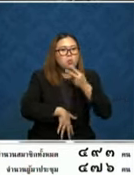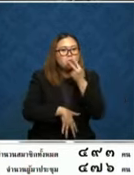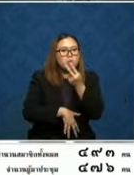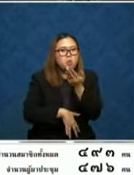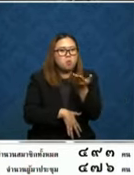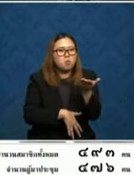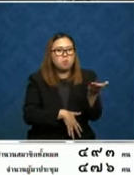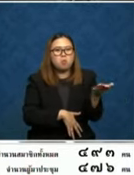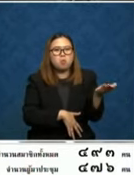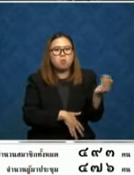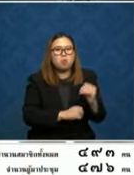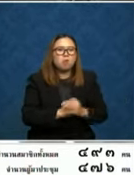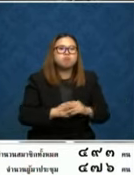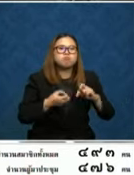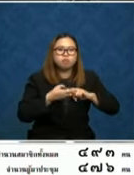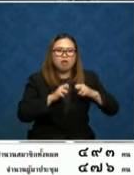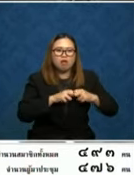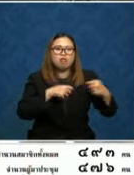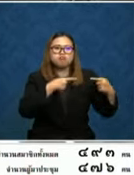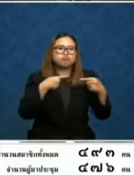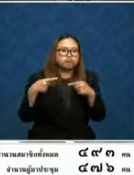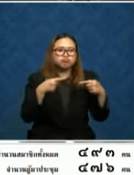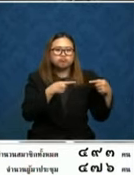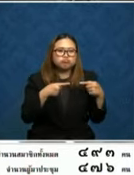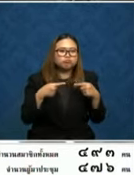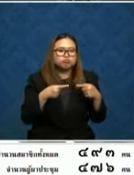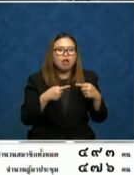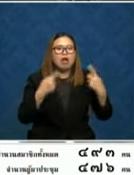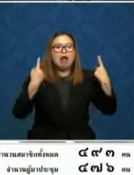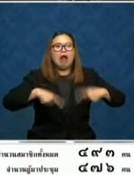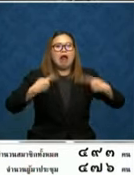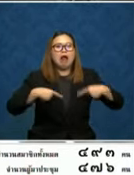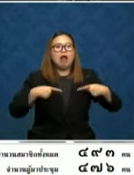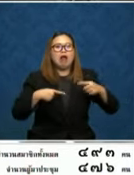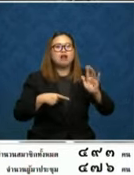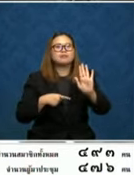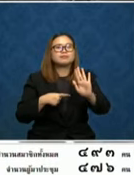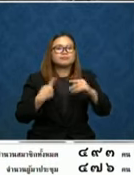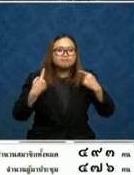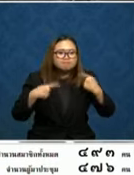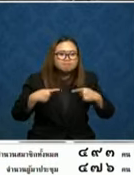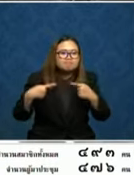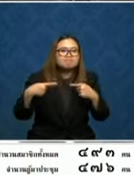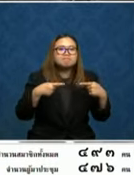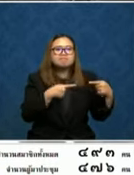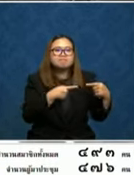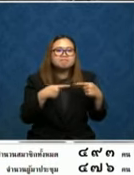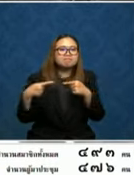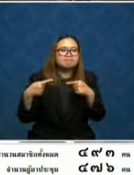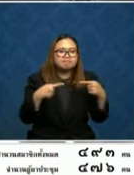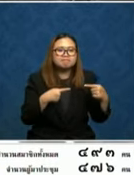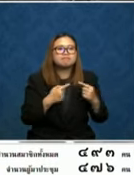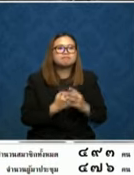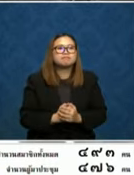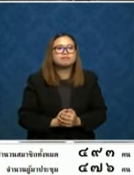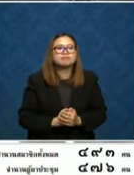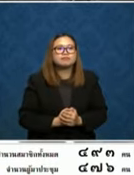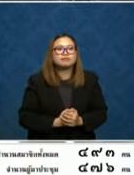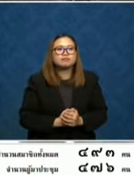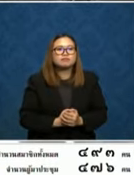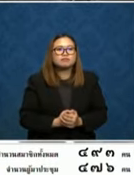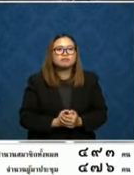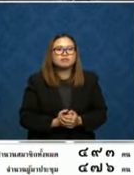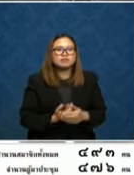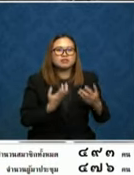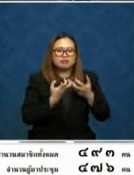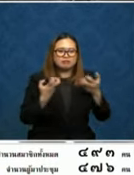ยังขัดแย้งกันนะครับอย่าบอกว่าทะเลาะเลยนะครับยังไม่จบก็มีในบางพื้นที่นะครับแล้วก็ไม่มีการแยกแยะ